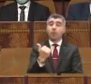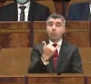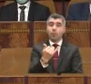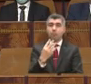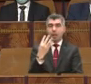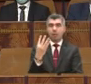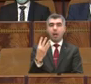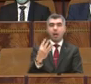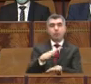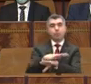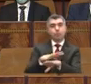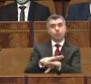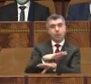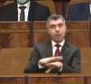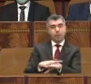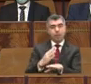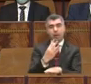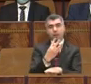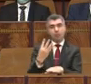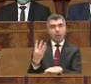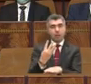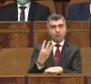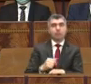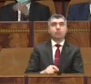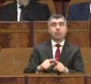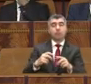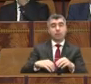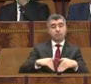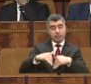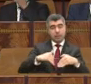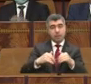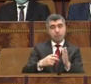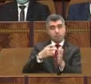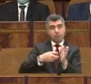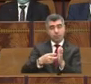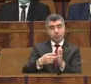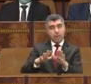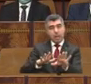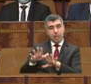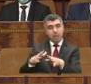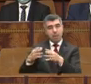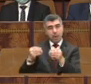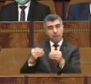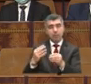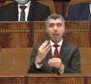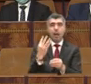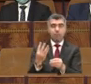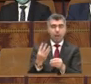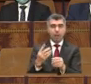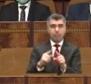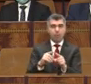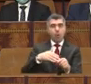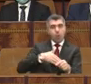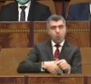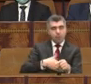ديال الجهات، راه ماشي جهة سوس مسا، راه حيت تنقولوا الخط السكاكي مراكش أكادير، راه كنقولوا أربعة ديال الجهات، جهة تقول ميمودنون،